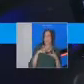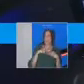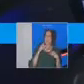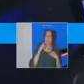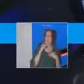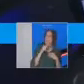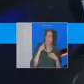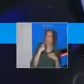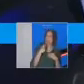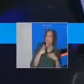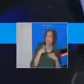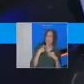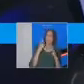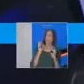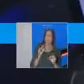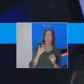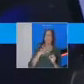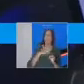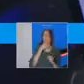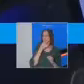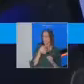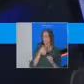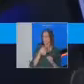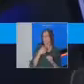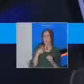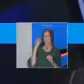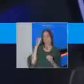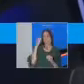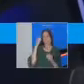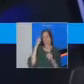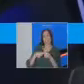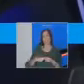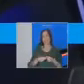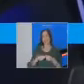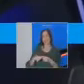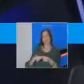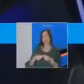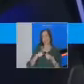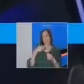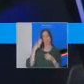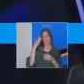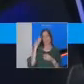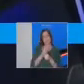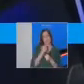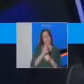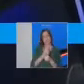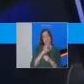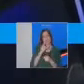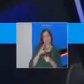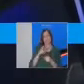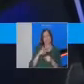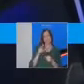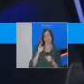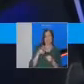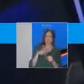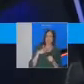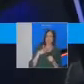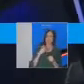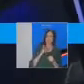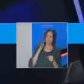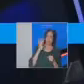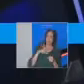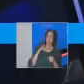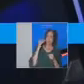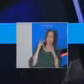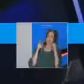גם מסכים עם מה שאת אמרת, ואני, את יודעת, אני רוצה באמת לשאול אותך שאלה, כי אני מכיר את הארגונים, אני מכיר את העבודה שלהם, יש לי אפילו vested